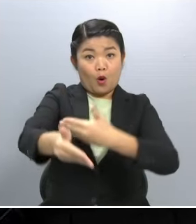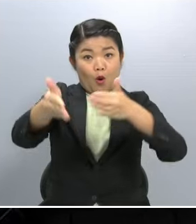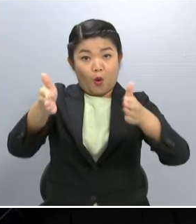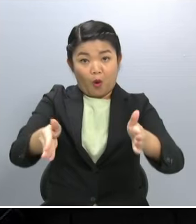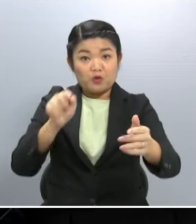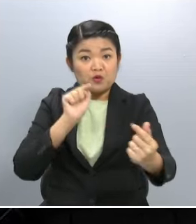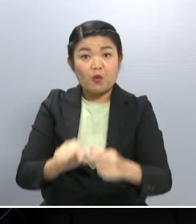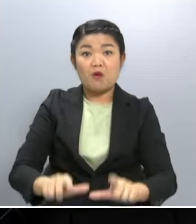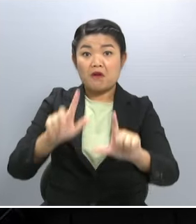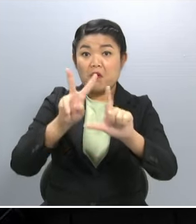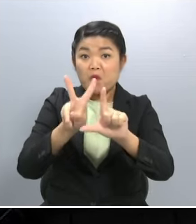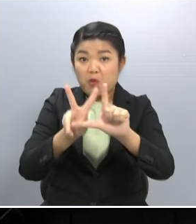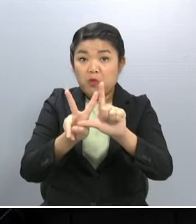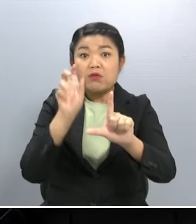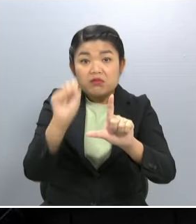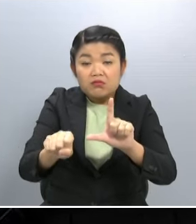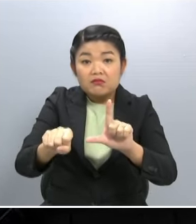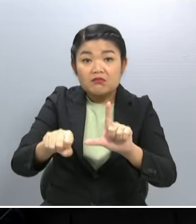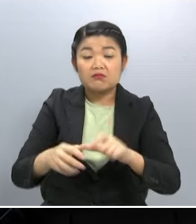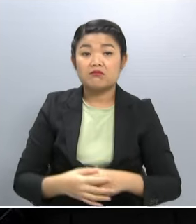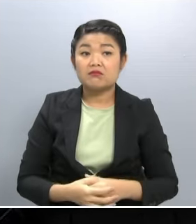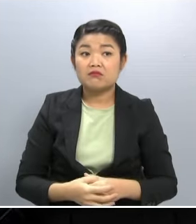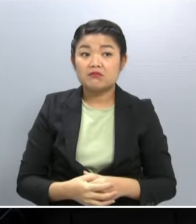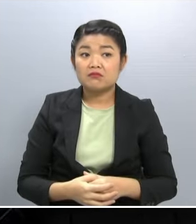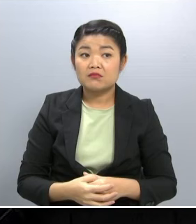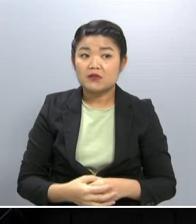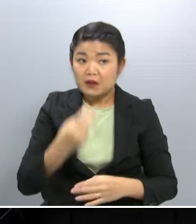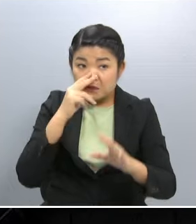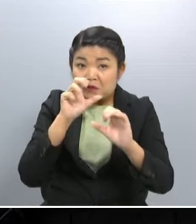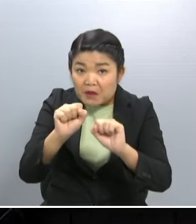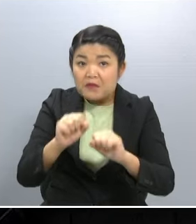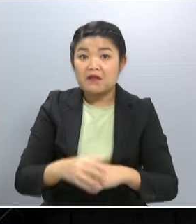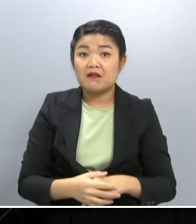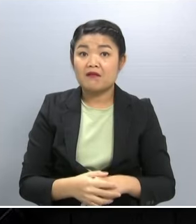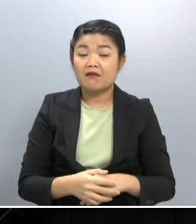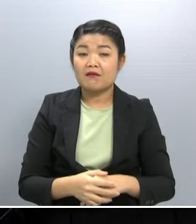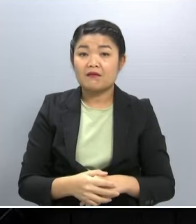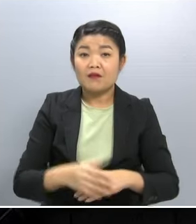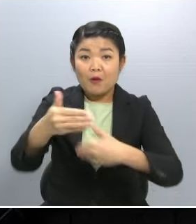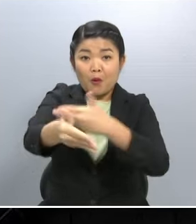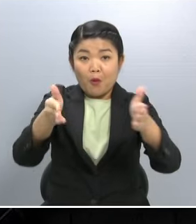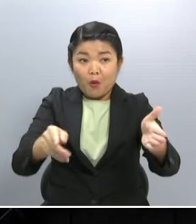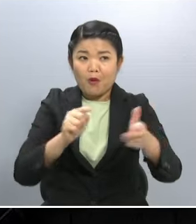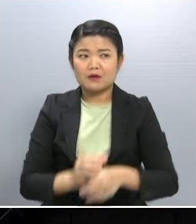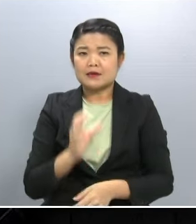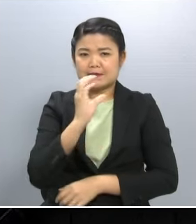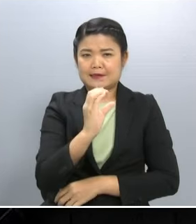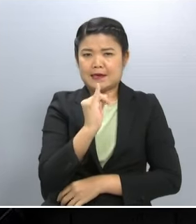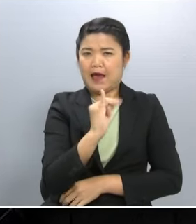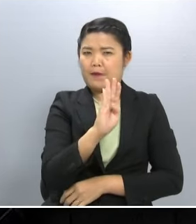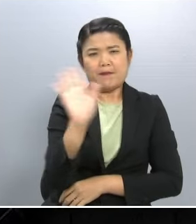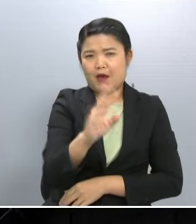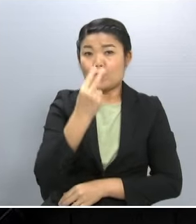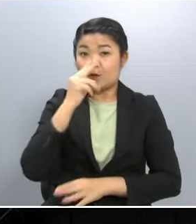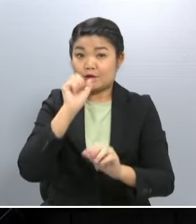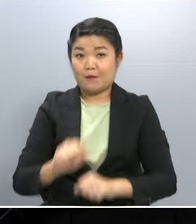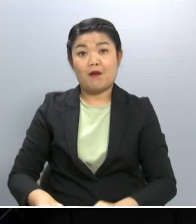เหรออืเป็น LVเห็นมั้ยคุณผู้ชมซ้ายมือนั่นน่ะคุณอย่าไปดู CBนะ LVนะอย่า